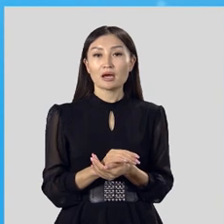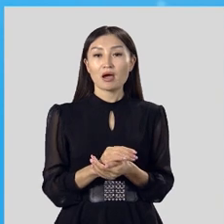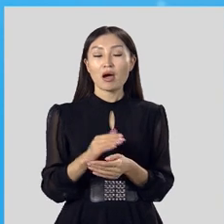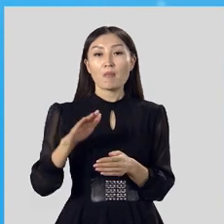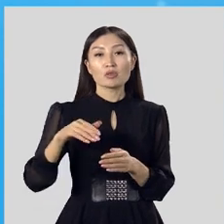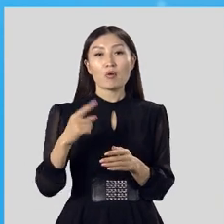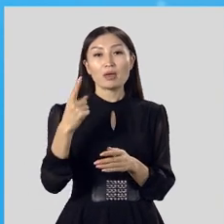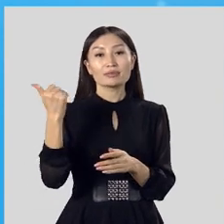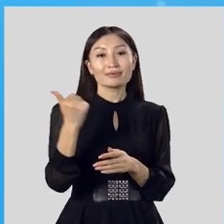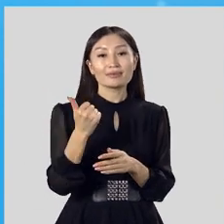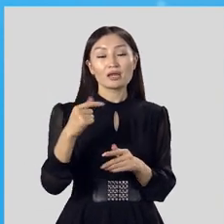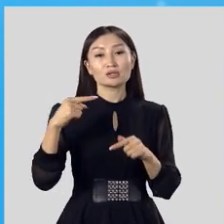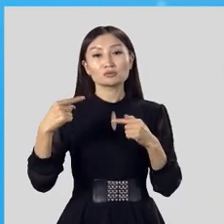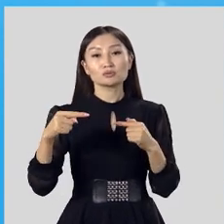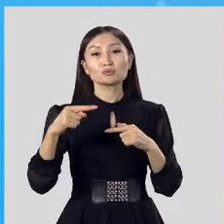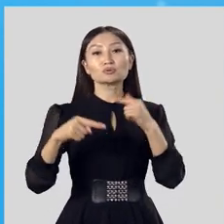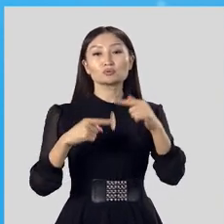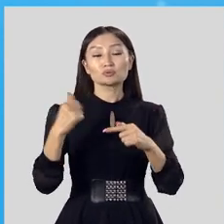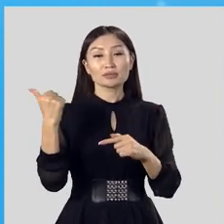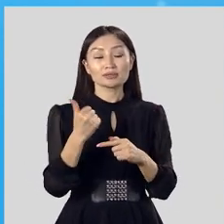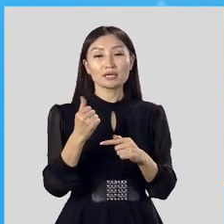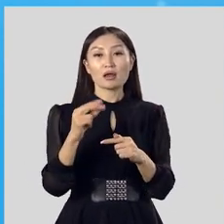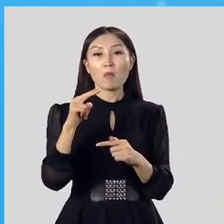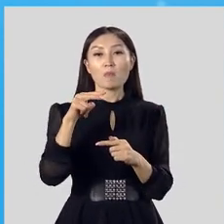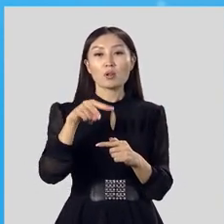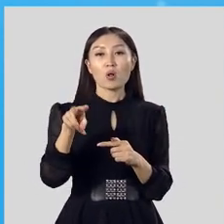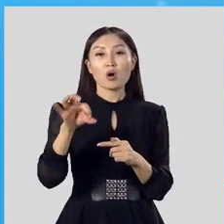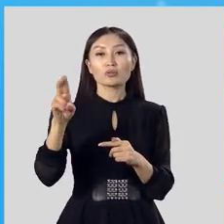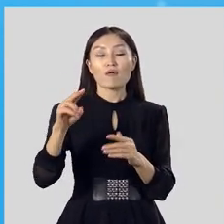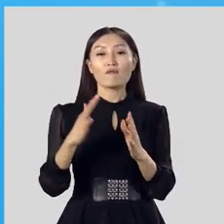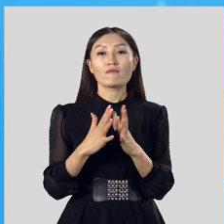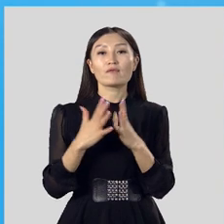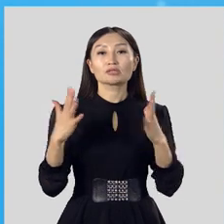Пройдет неделя-другая, и плоды вырастут.